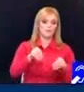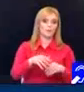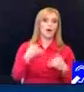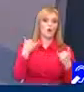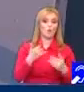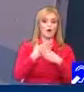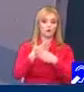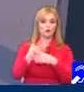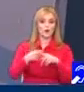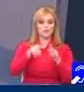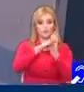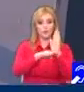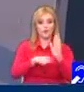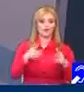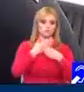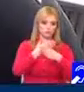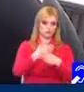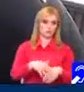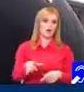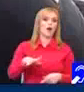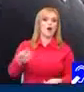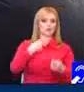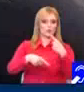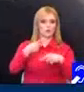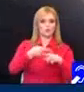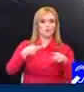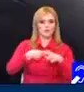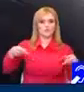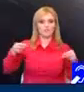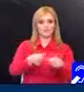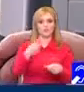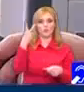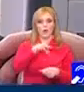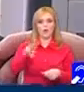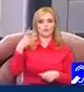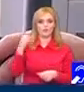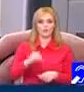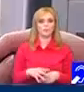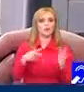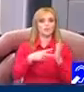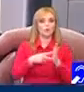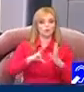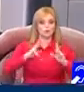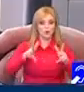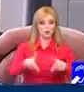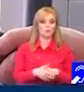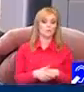iar acum, cu ajutorul programului de subvenționare, își va recupera o parte din investiția de 2 milioane de lei. Din costul tractorului,